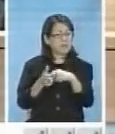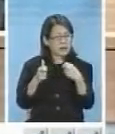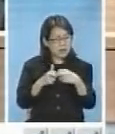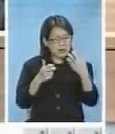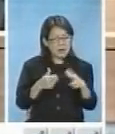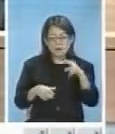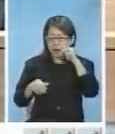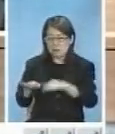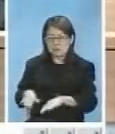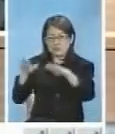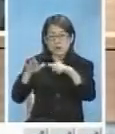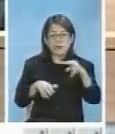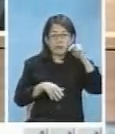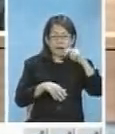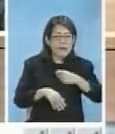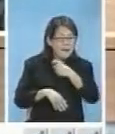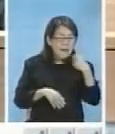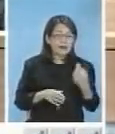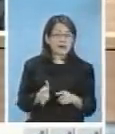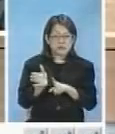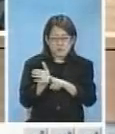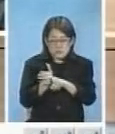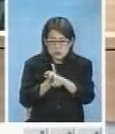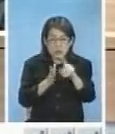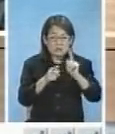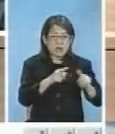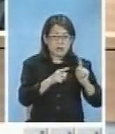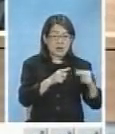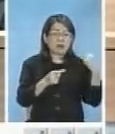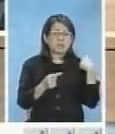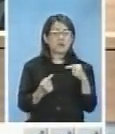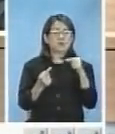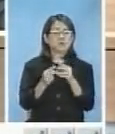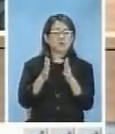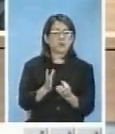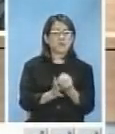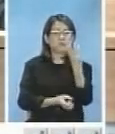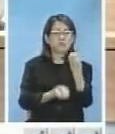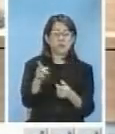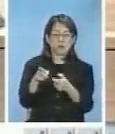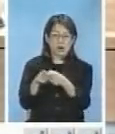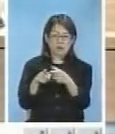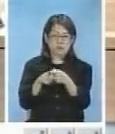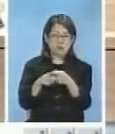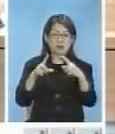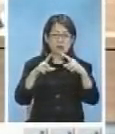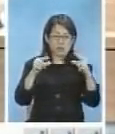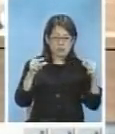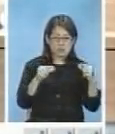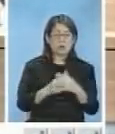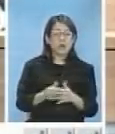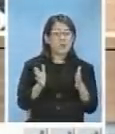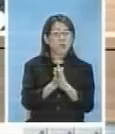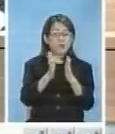น้ำแล้งจากโรคพืชและโรคแมลงที่เกิดขึ้นกับพี่น้องผู้ปลูกข้าวโพดในจังหวัดเพชรบูรณ์และผู้ปลูกข้าวโพด